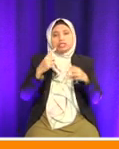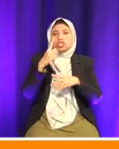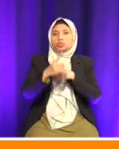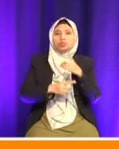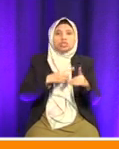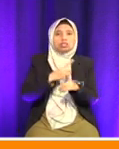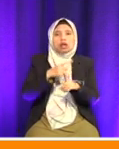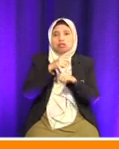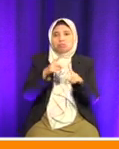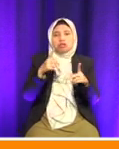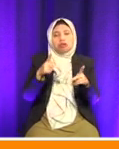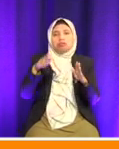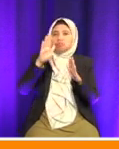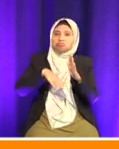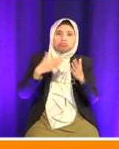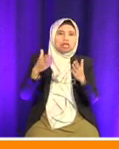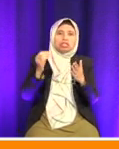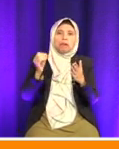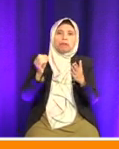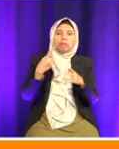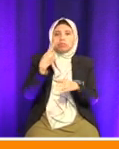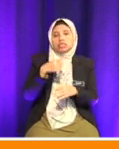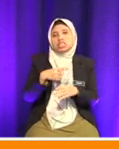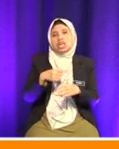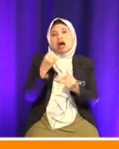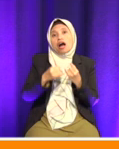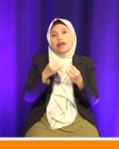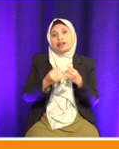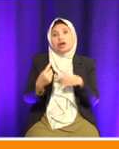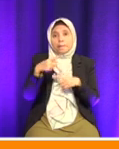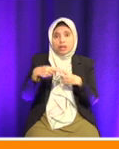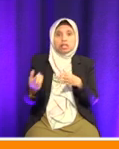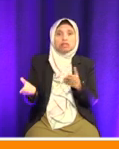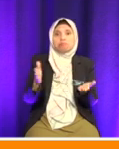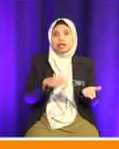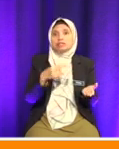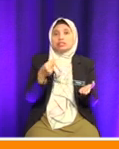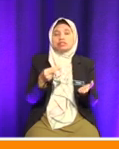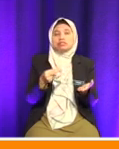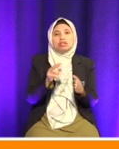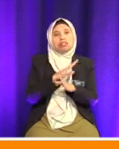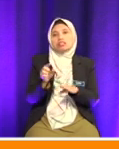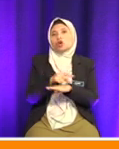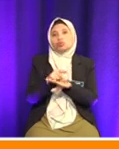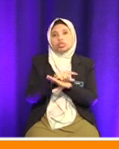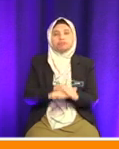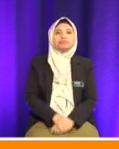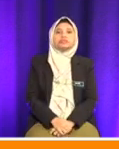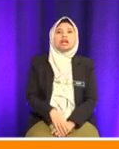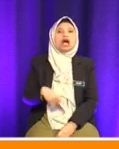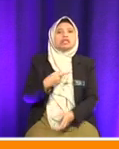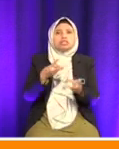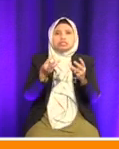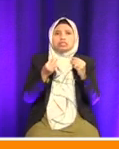kalau tidak hebat di akhirat mungkin tidak ada gunanya bagi kita sebagai seorang muslim jadi gitu